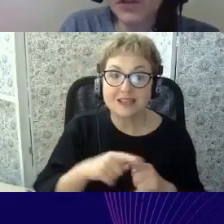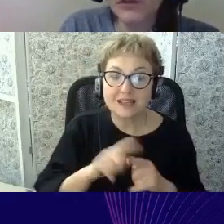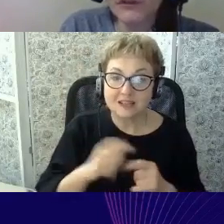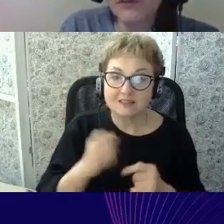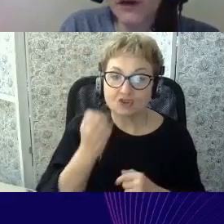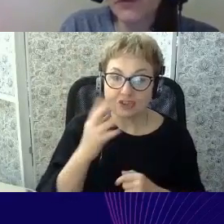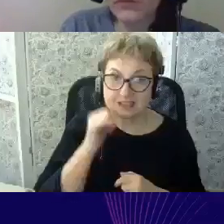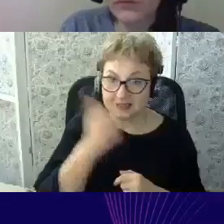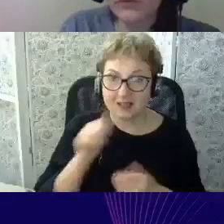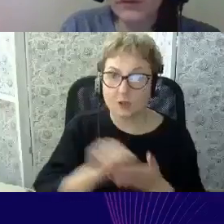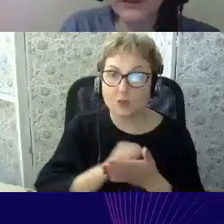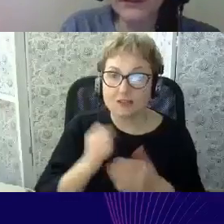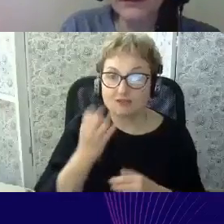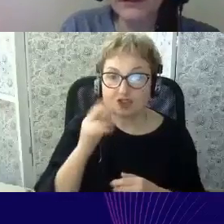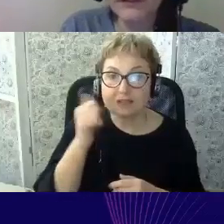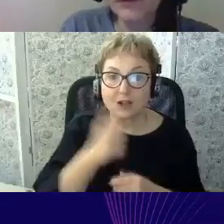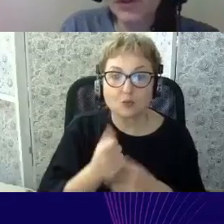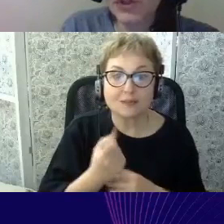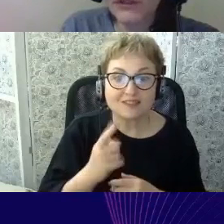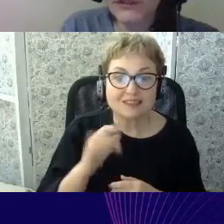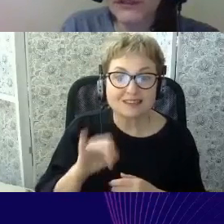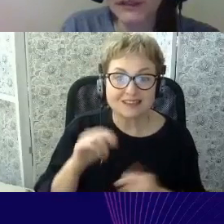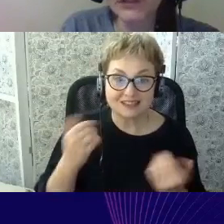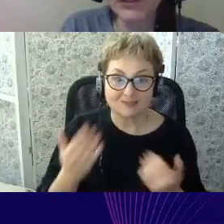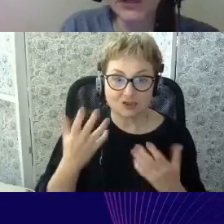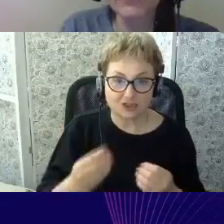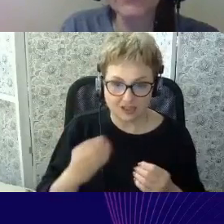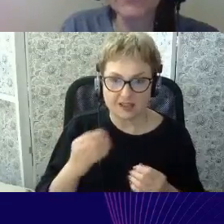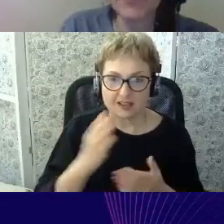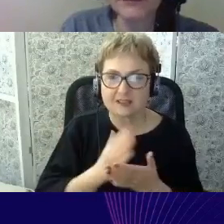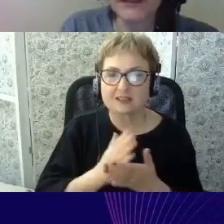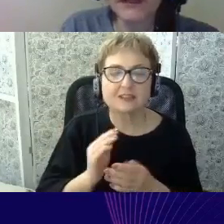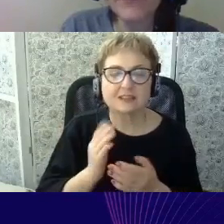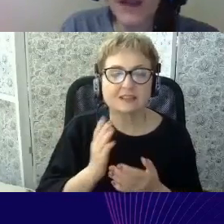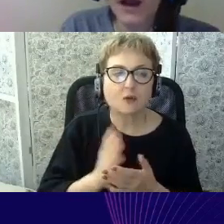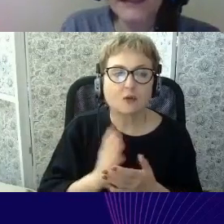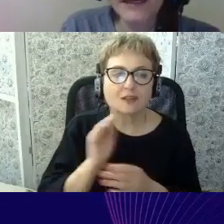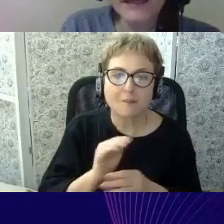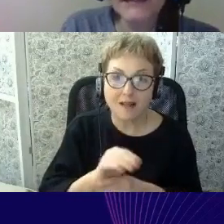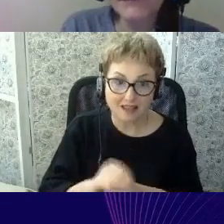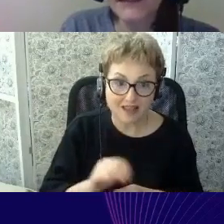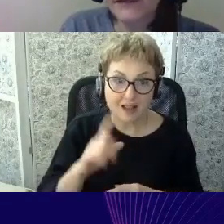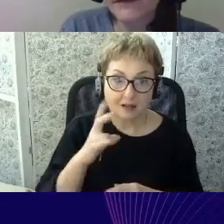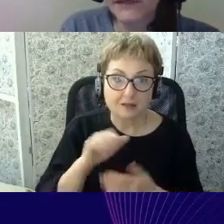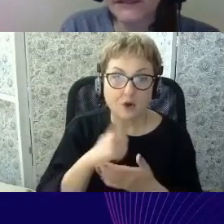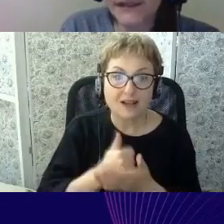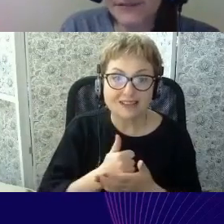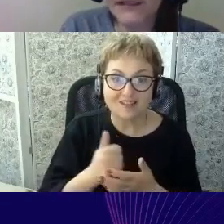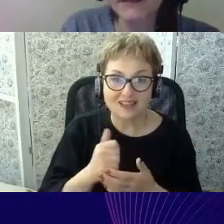появился в 2014 году. И на сегодняшний день содержит ряд дополнений, однако